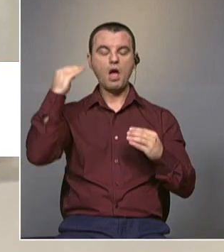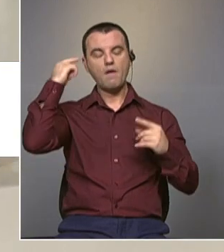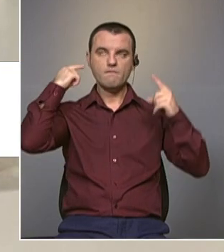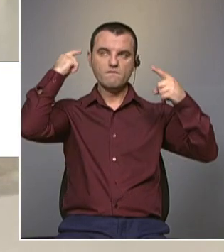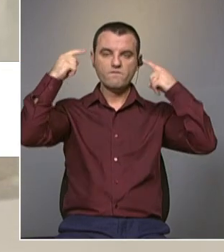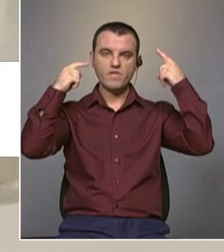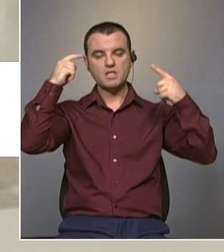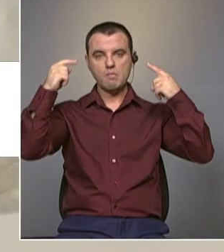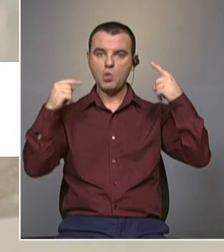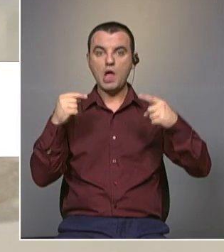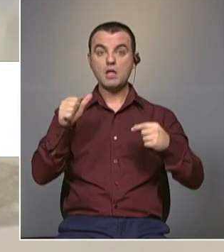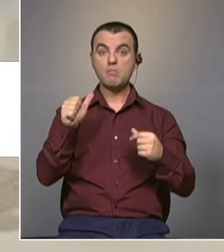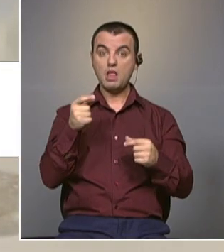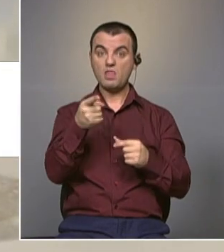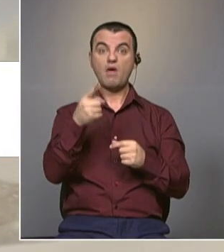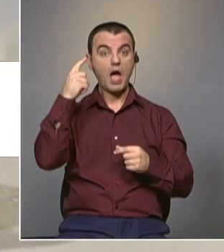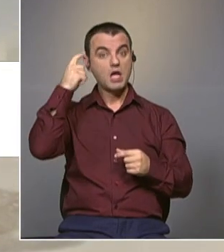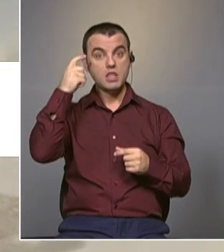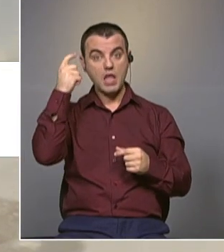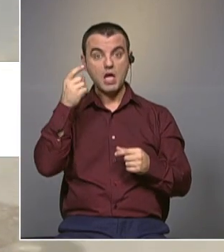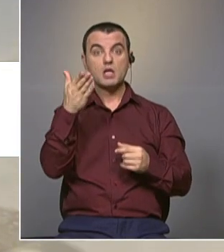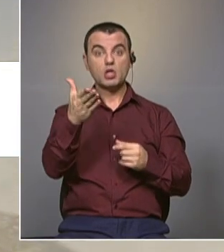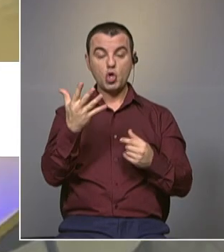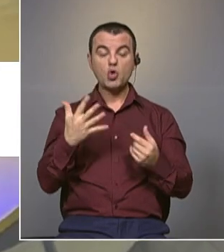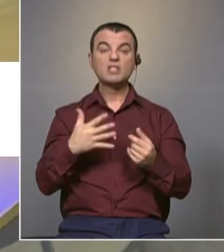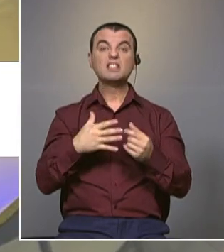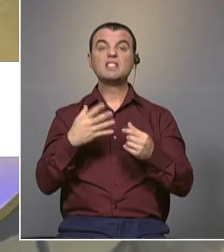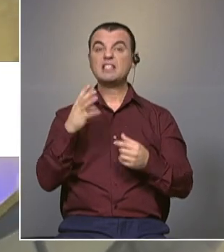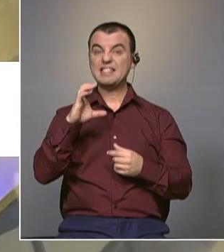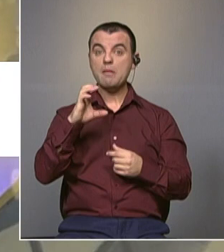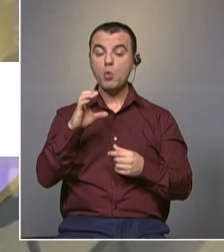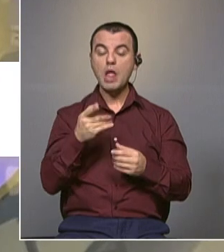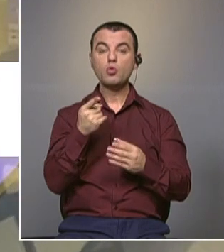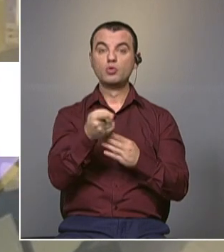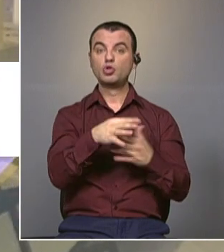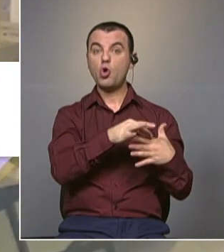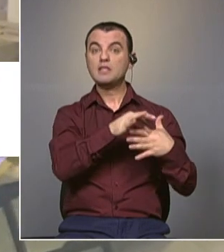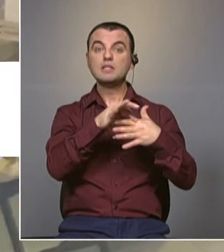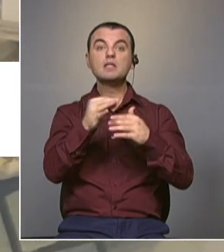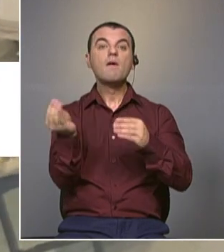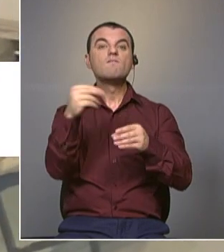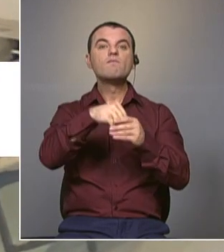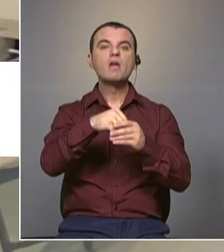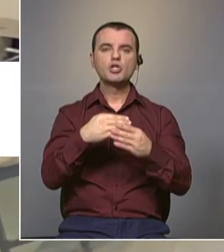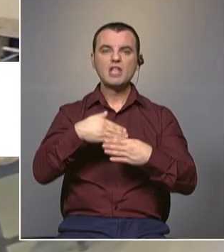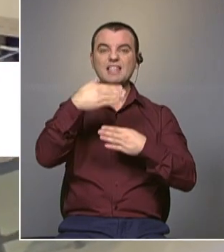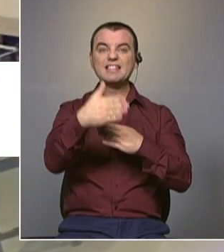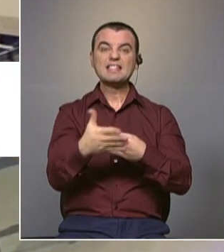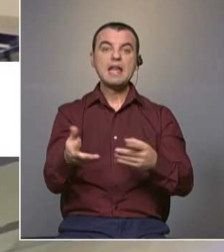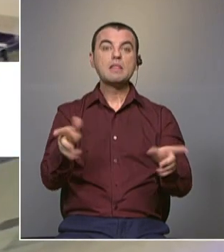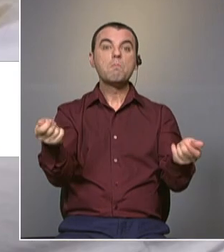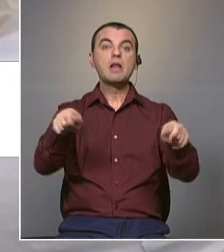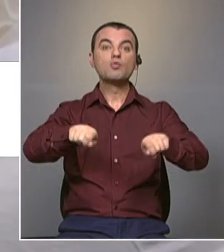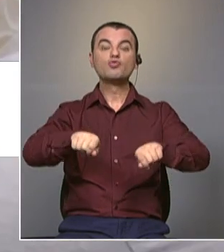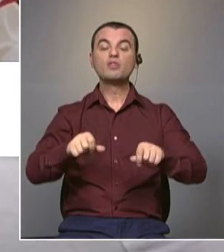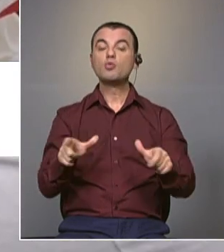този симулатор. Той се въвежда в тренировките на астронавтите след завръщането на мисията Аполо